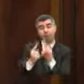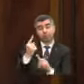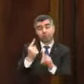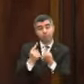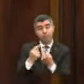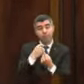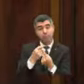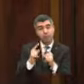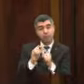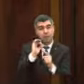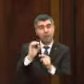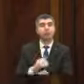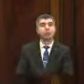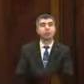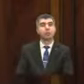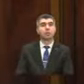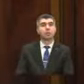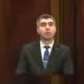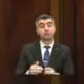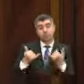مقاربة كيفما كانت. وهنا